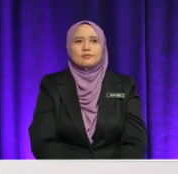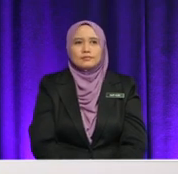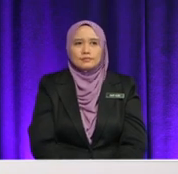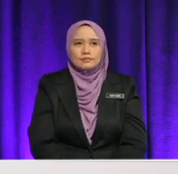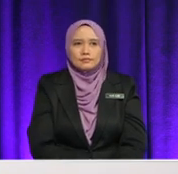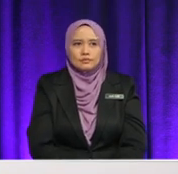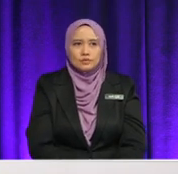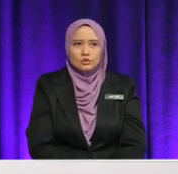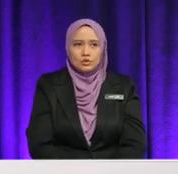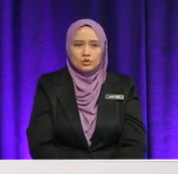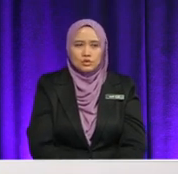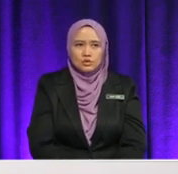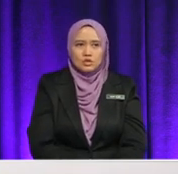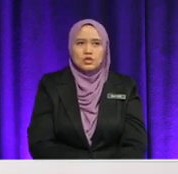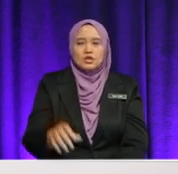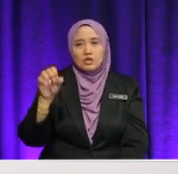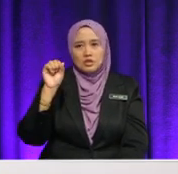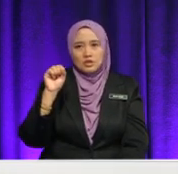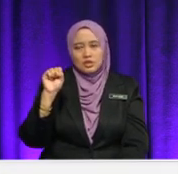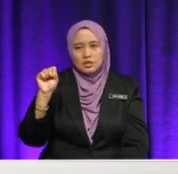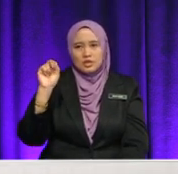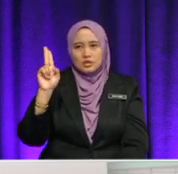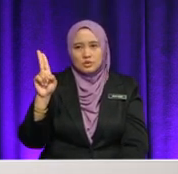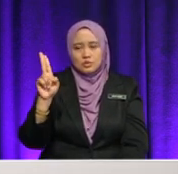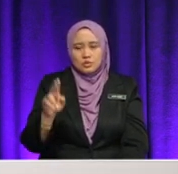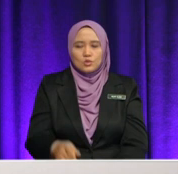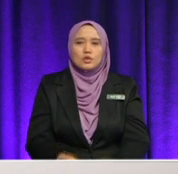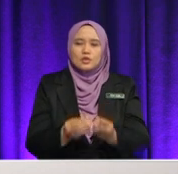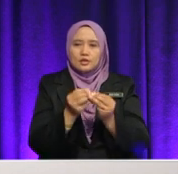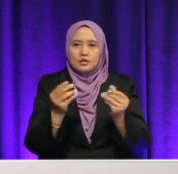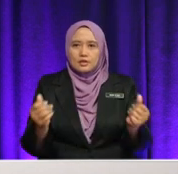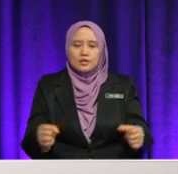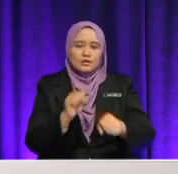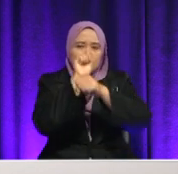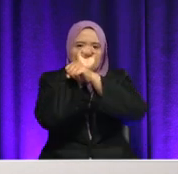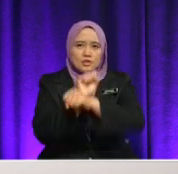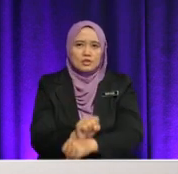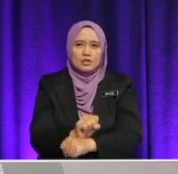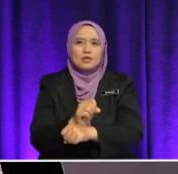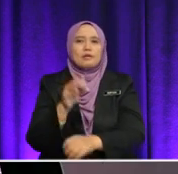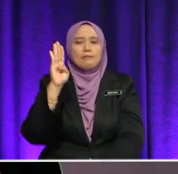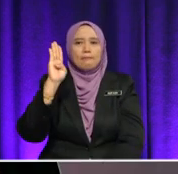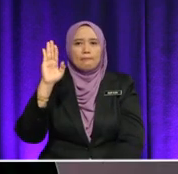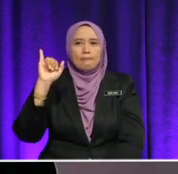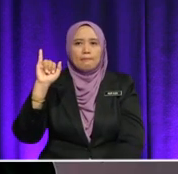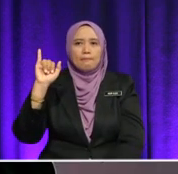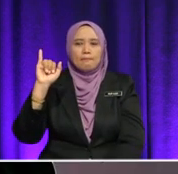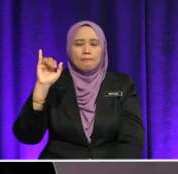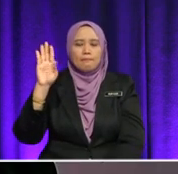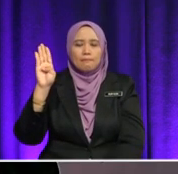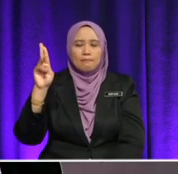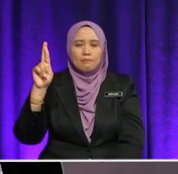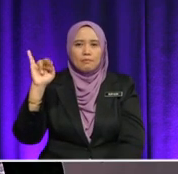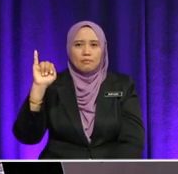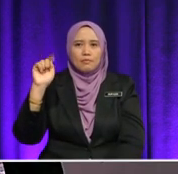ini adalah British untuk maklumat britis merupakan orang yang paling berkuasa